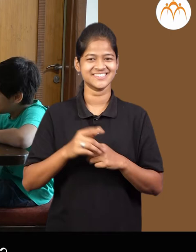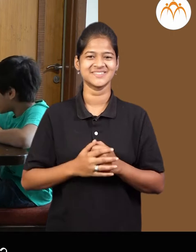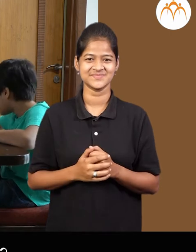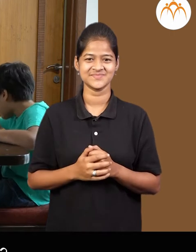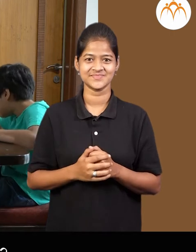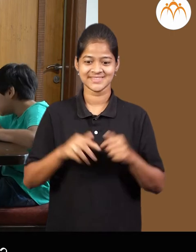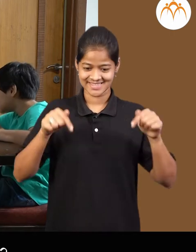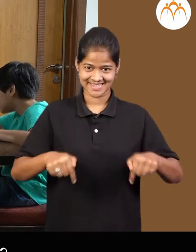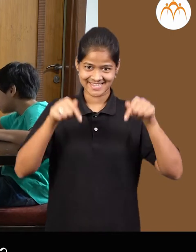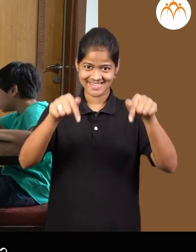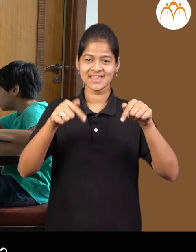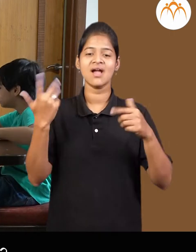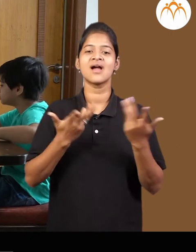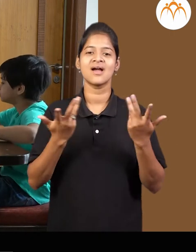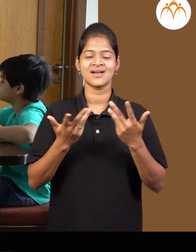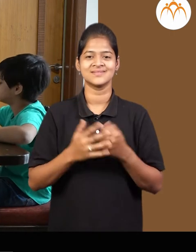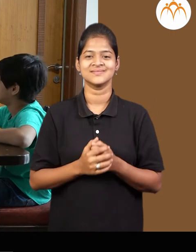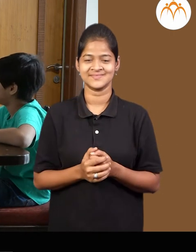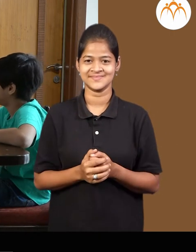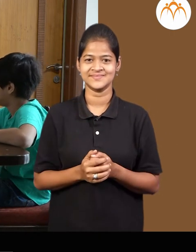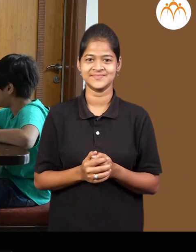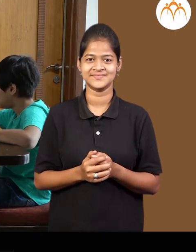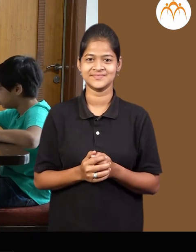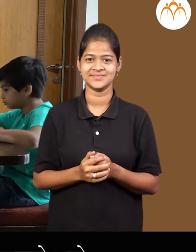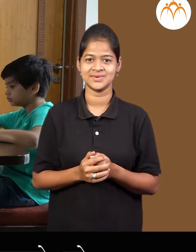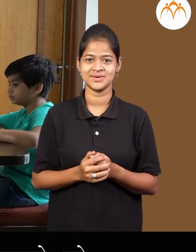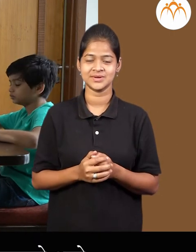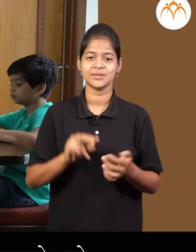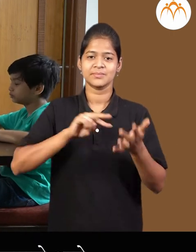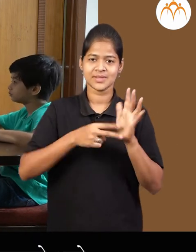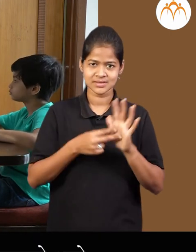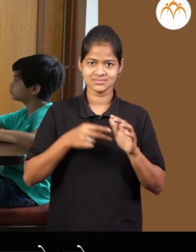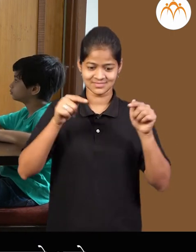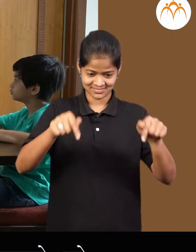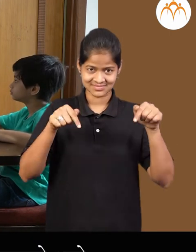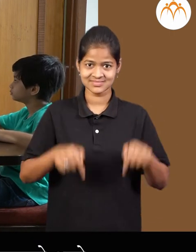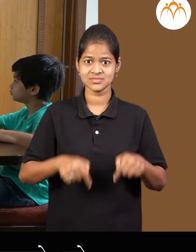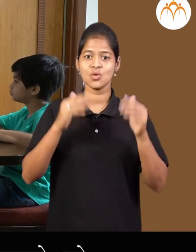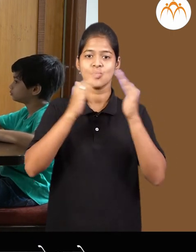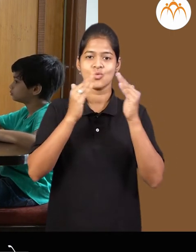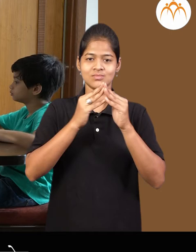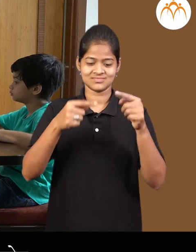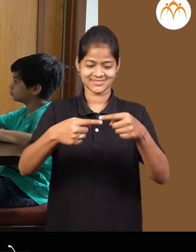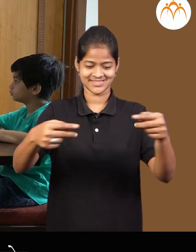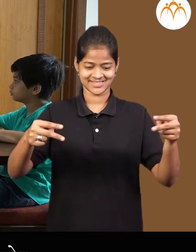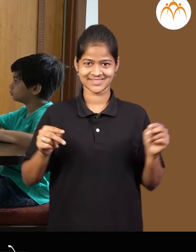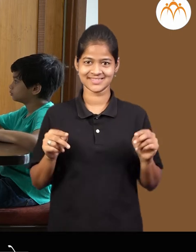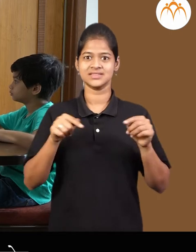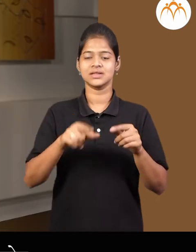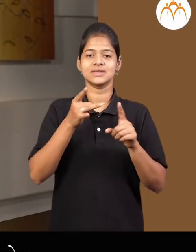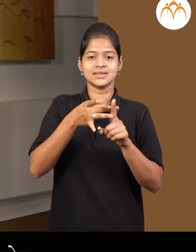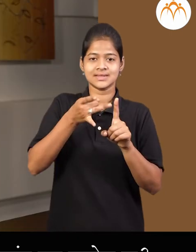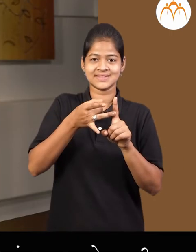हे चार खांब कसले? हा हे खांब आहेत ना, ते घराभोवती जे तारेचं कुंपण घालायचं आहे त्याच्यासाठी जे खांब